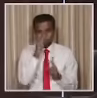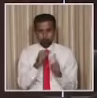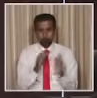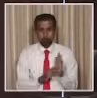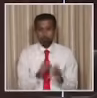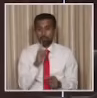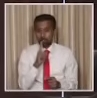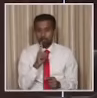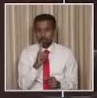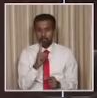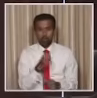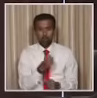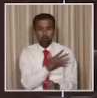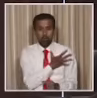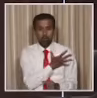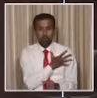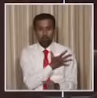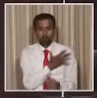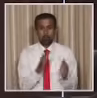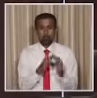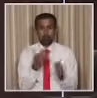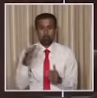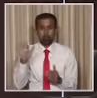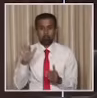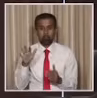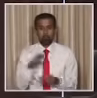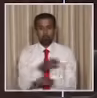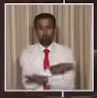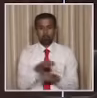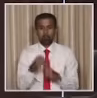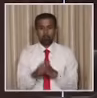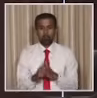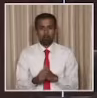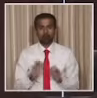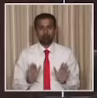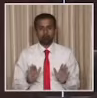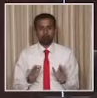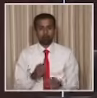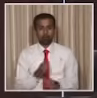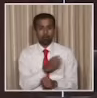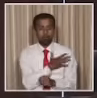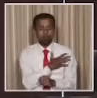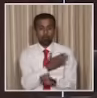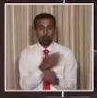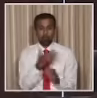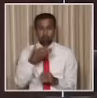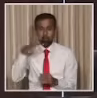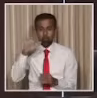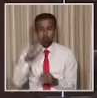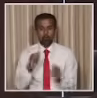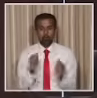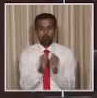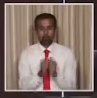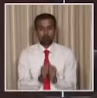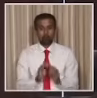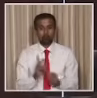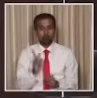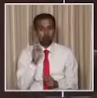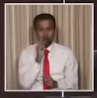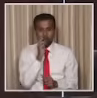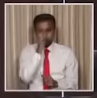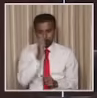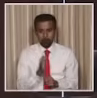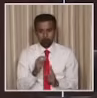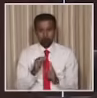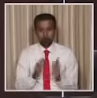එකම දේ තමයි ගෝඨාභය රාජපක්ෂ ගෙදර යවන්න ඕන කරන වැඩ කටයුතු ලැහැත්ති කරපු එක. ගෝඨාභය රාජපක්ෂ එලවන්න ඕන කරන වැඩ ටික විතරයි රනිල් වික්‍රමසිංහ